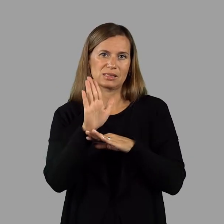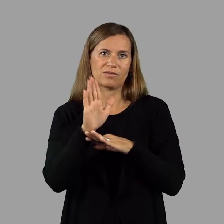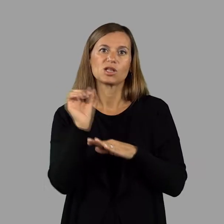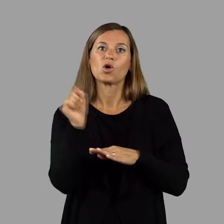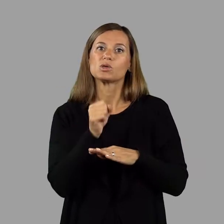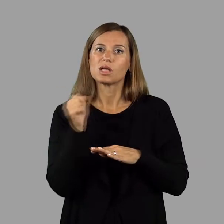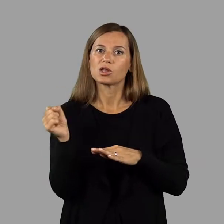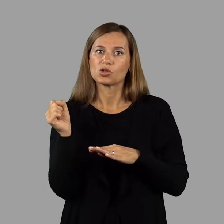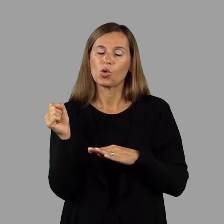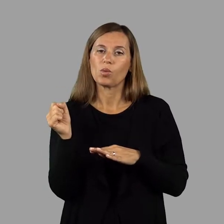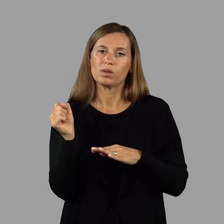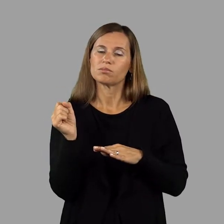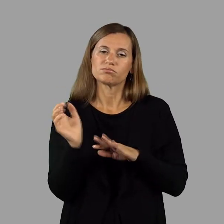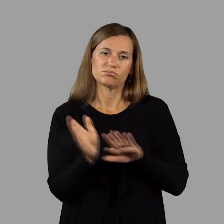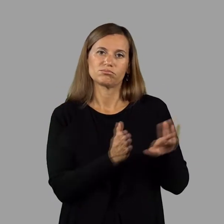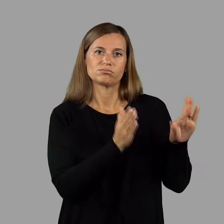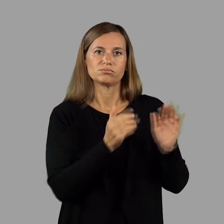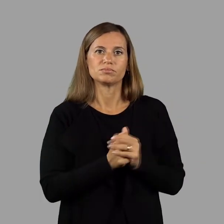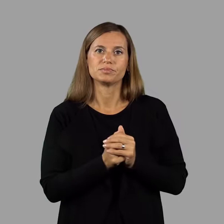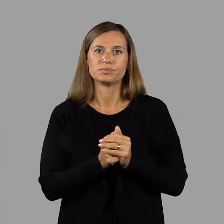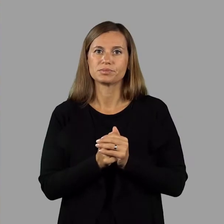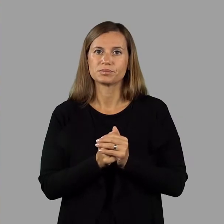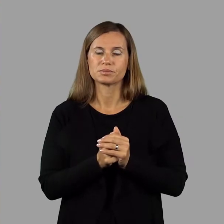predstavitev, zato bi jo preskočil.